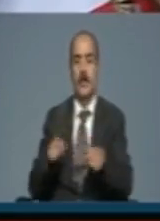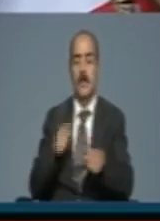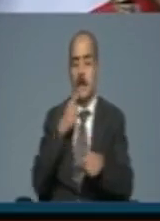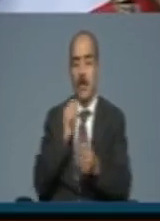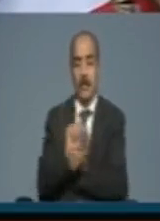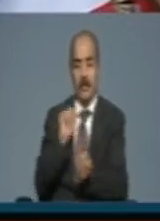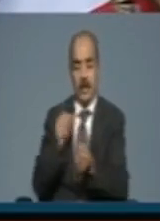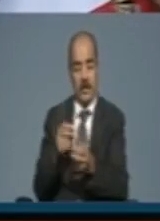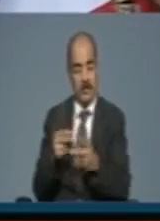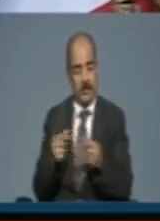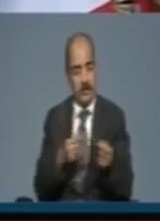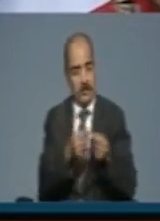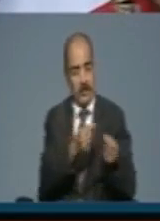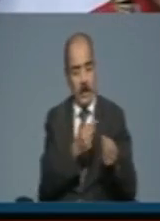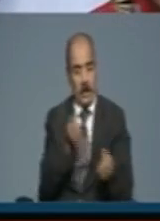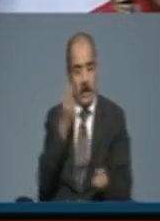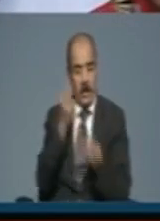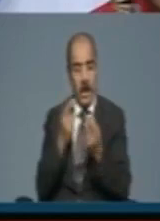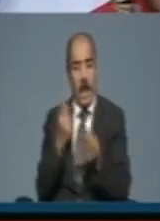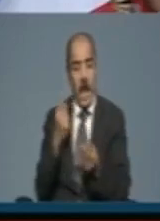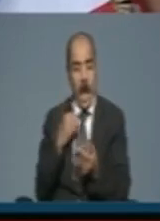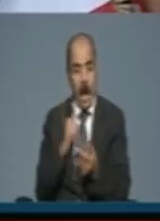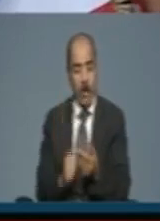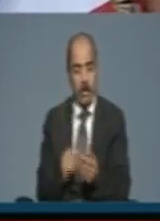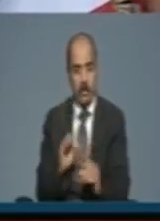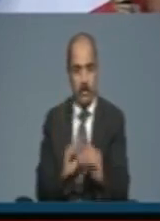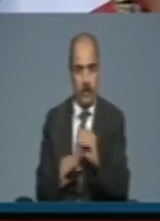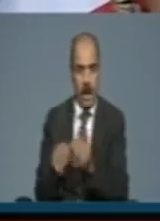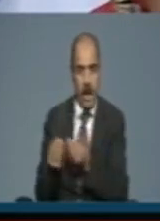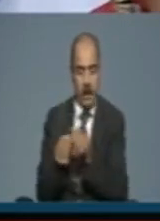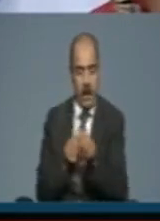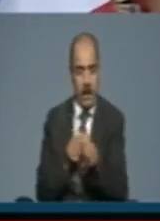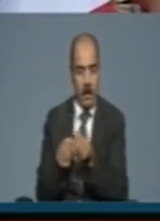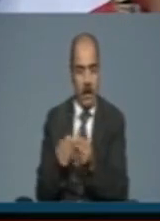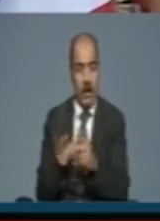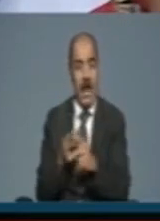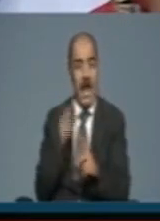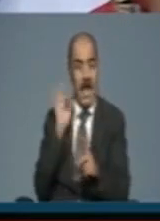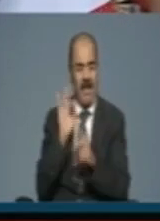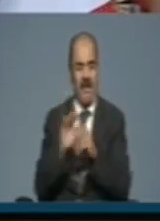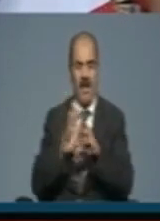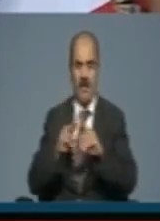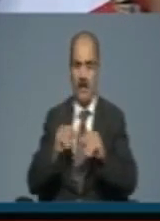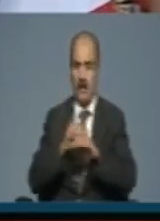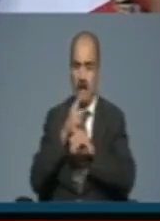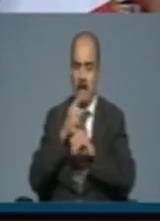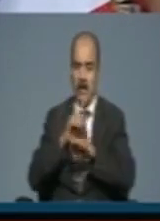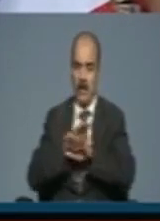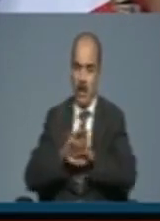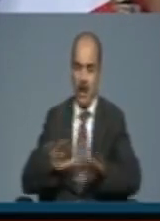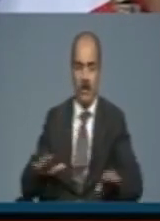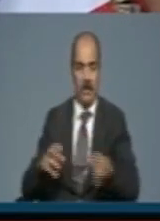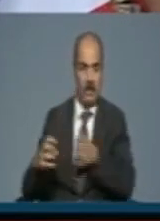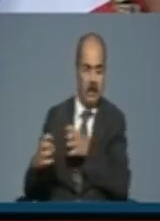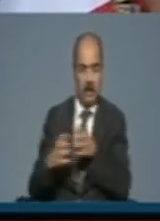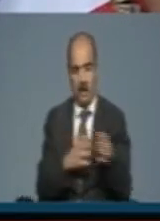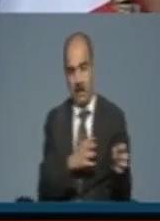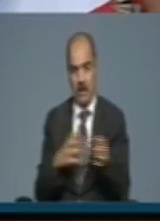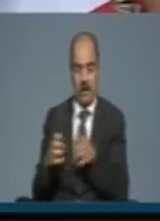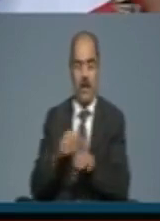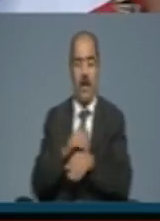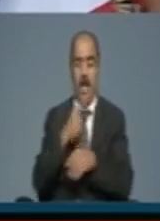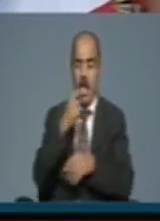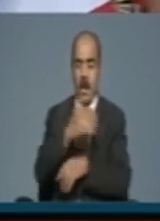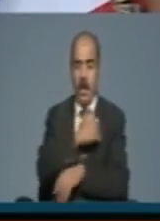أو نقوم بإطلاق مبادرة سياسية تهدف إلى حل النزاع والصراع بشكل